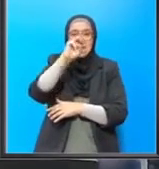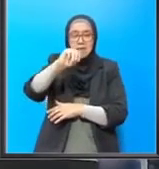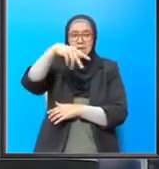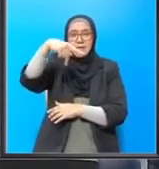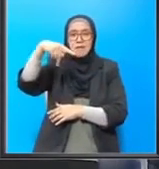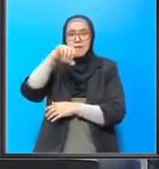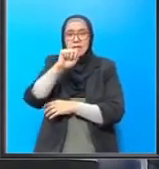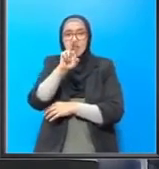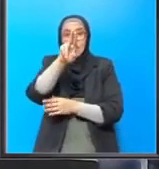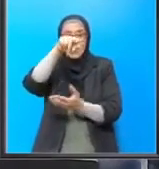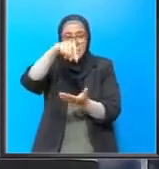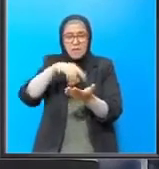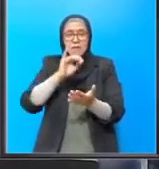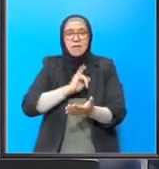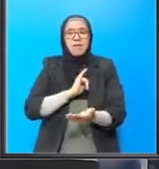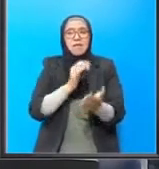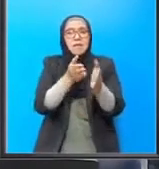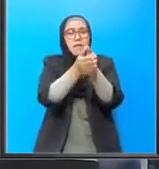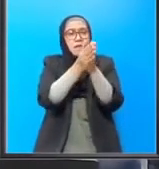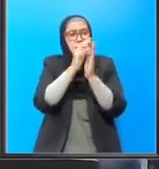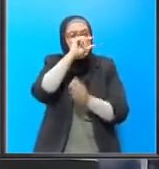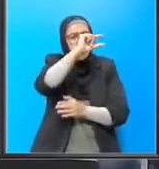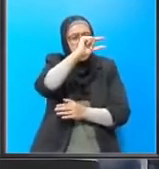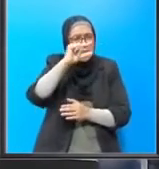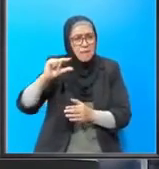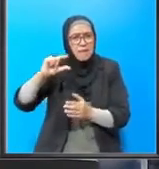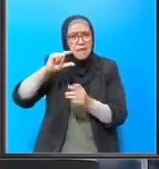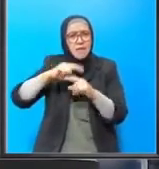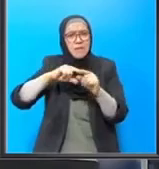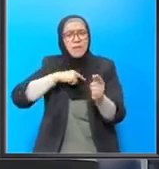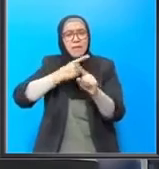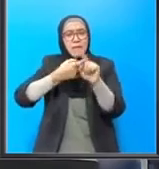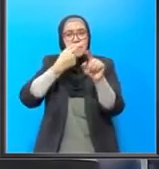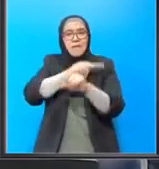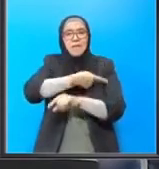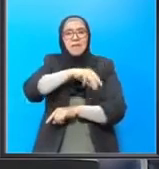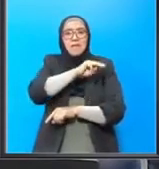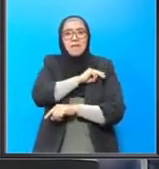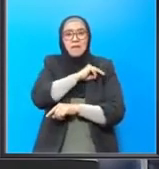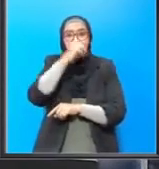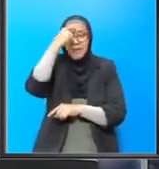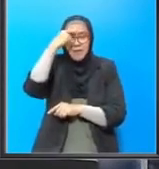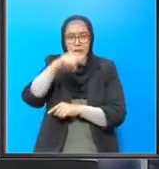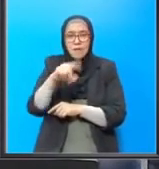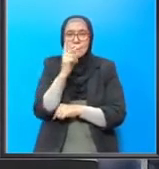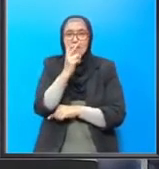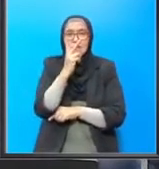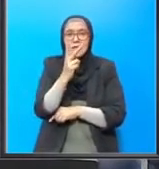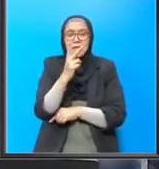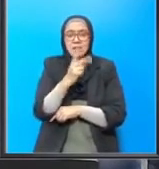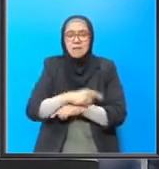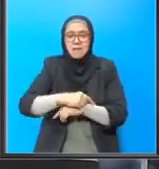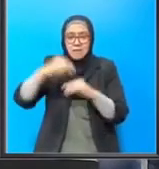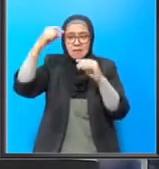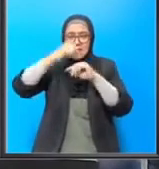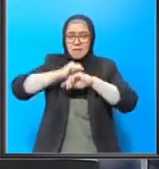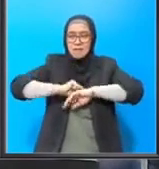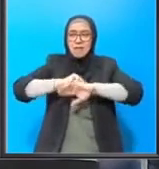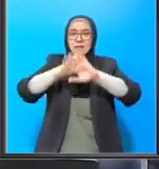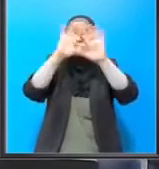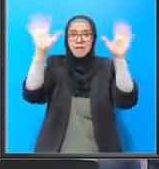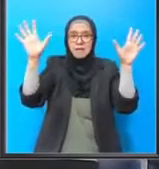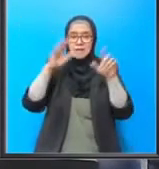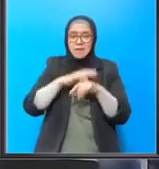pohon sedikit peruntukkan daripada PH Kementerian untuk melihat secara lebih jelas